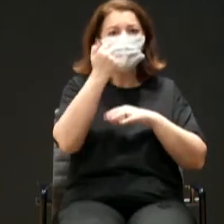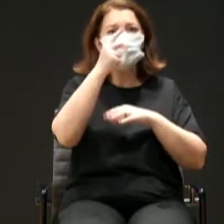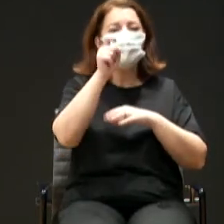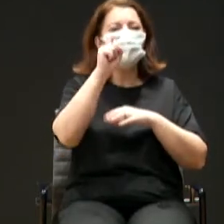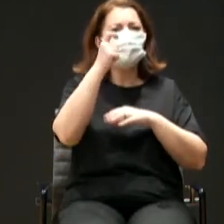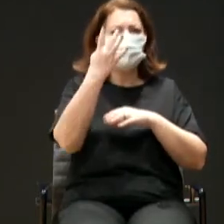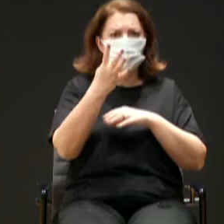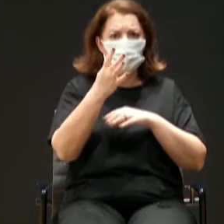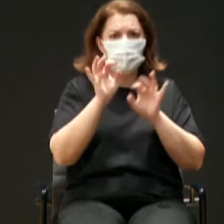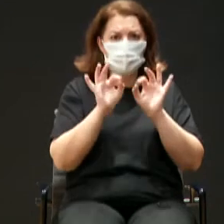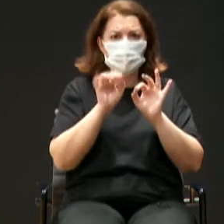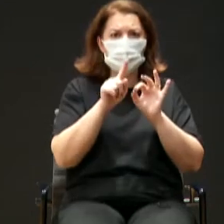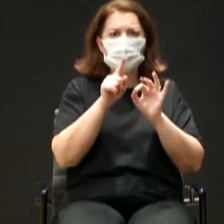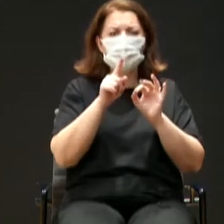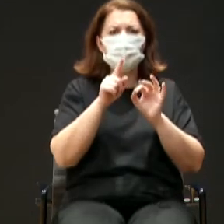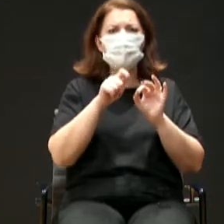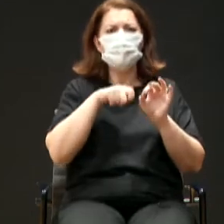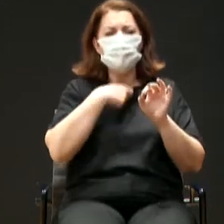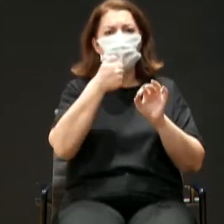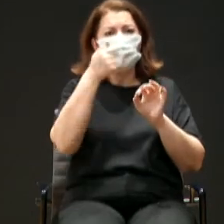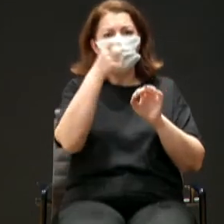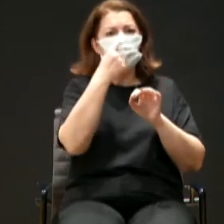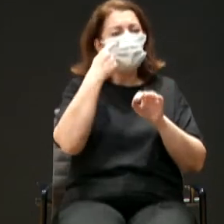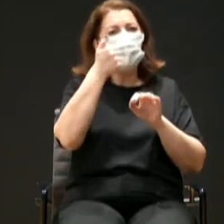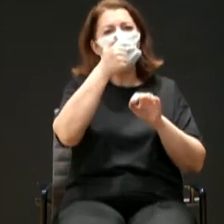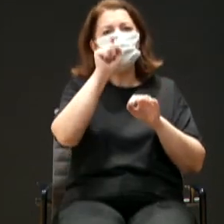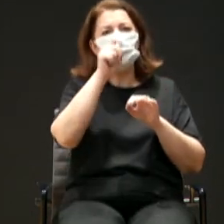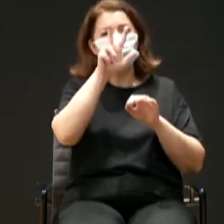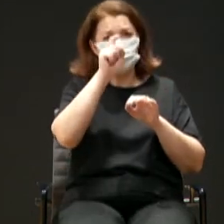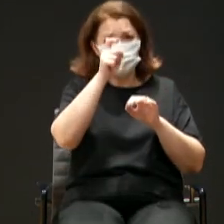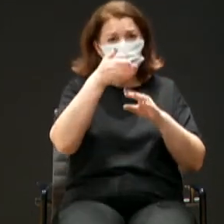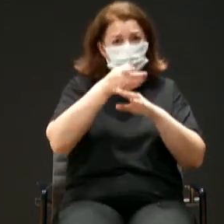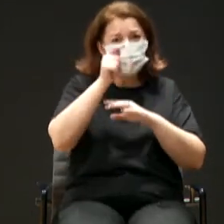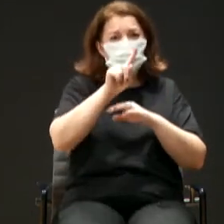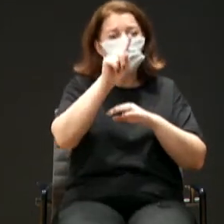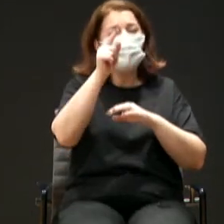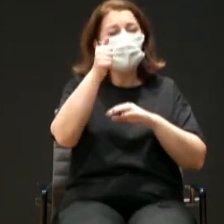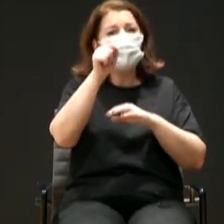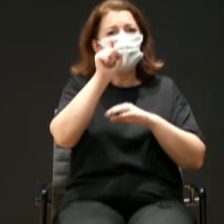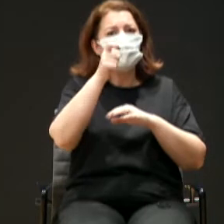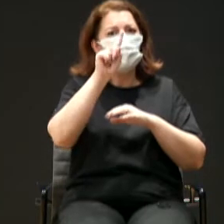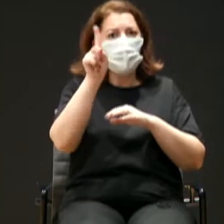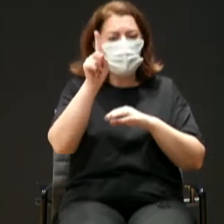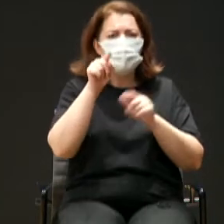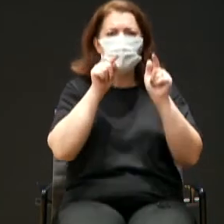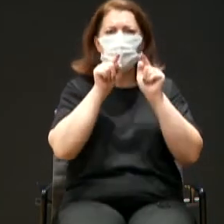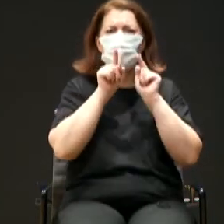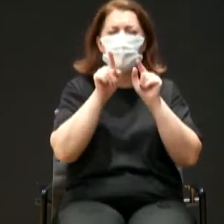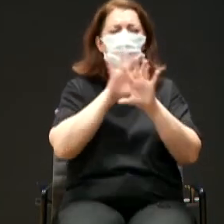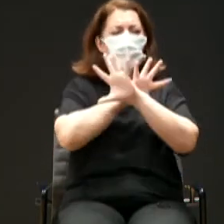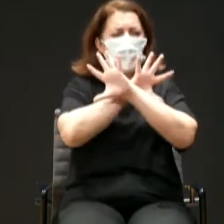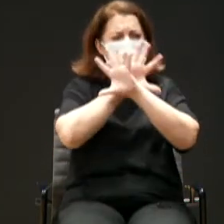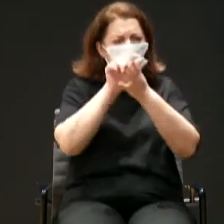3.94. 6 aylık enflasyonu 6.39 gösteriyor. Aslında 16.10. Bunların tamamı